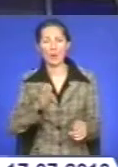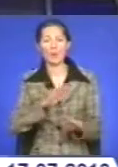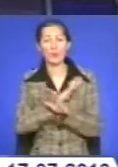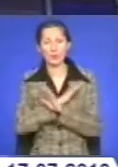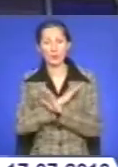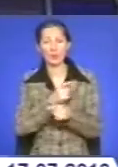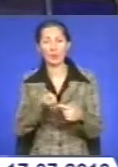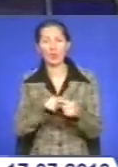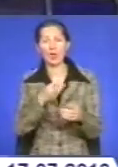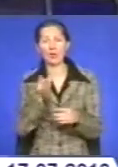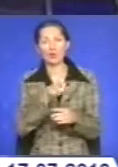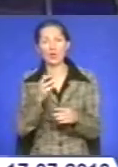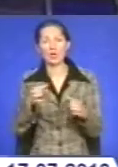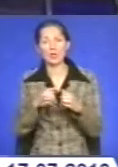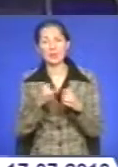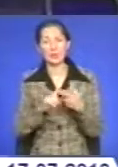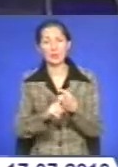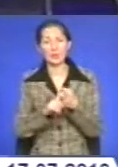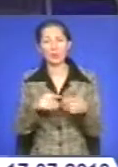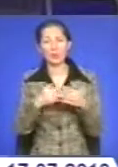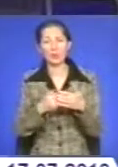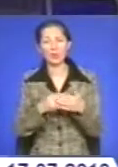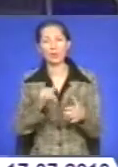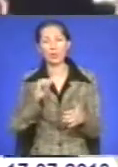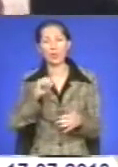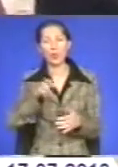сектору зв'язків з громадськістю у МВС України в області.